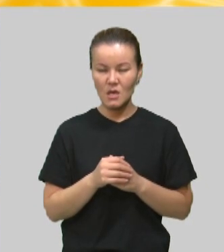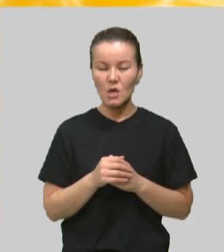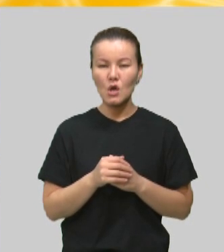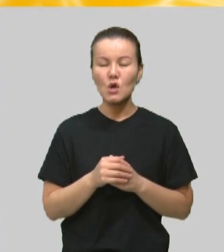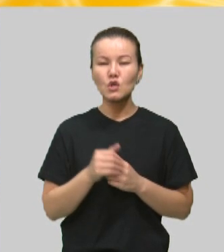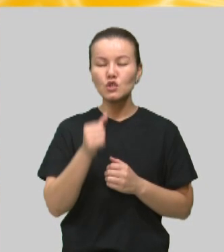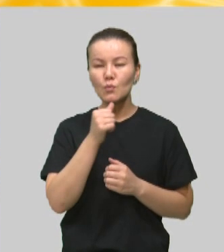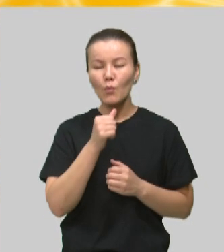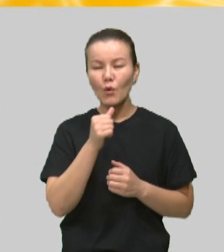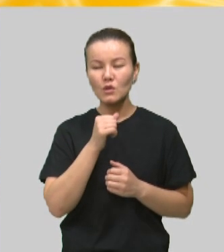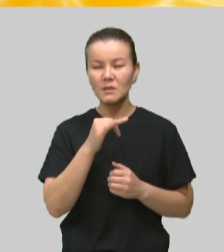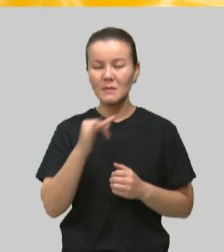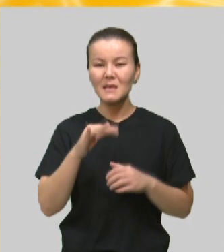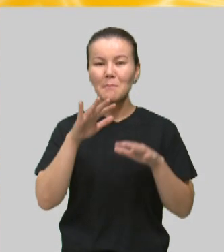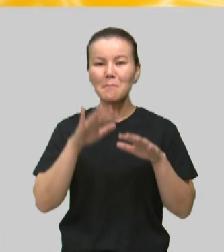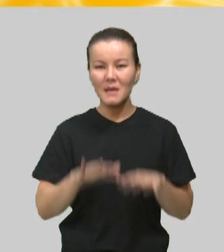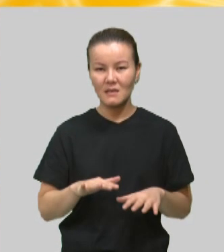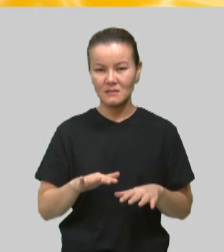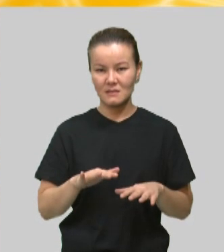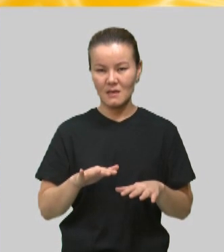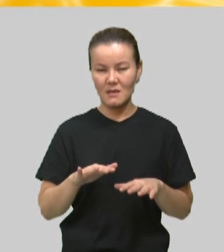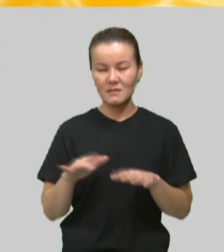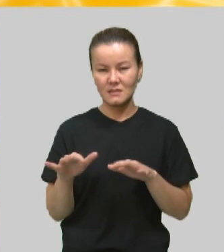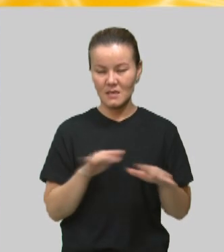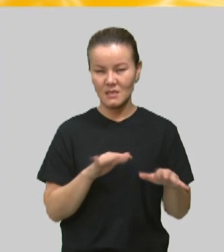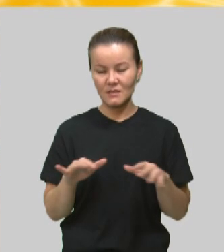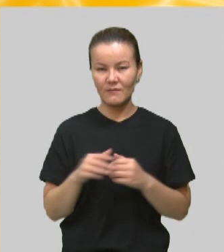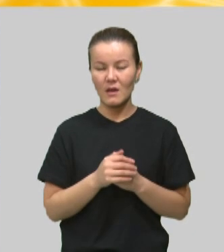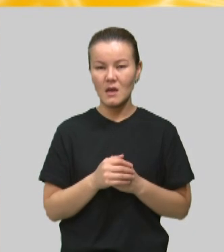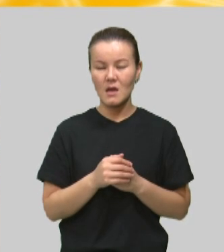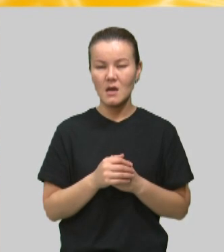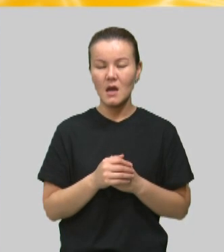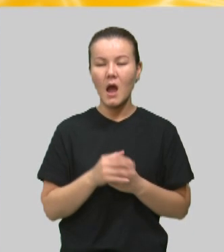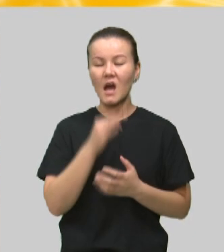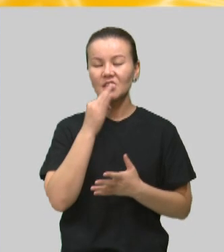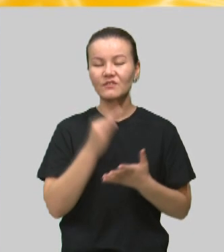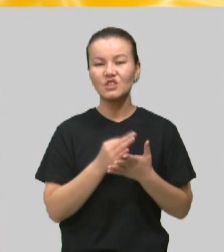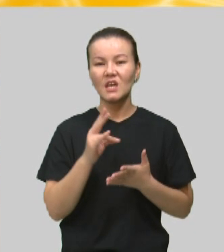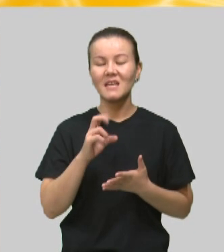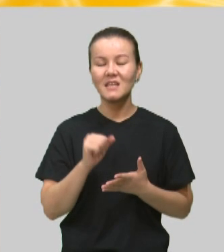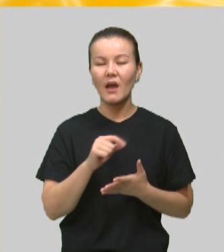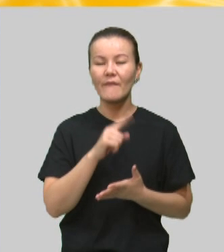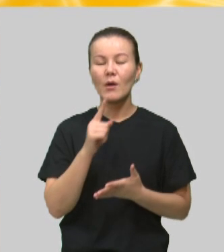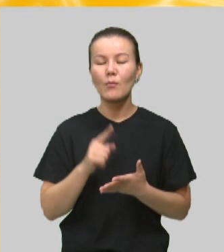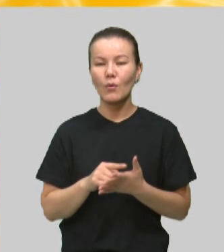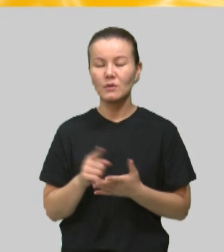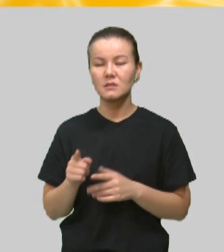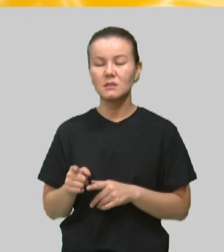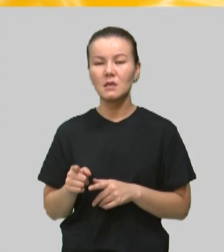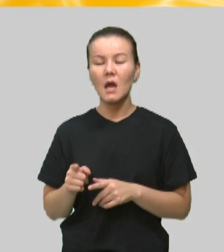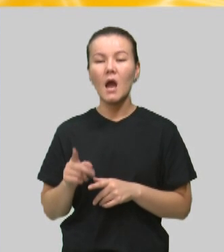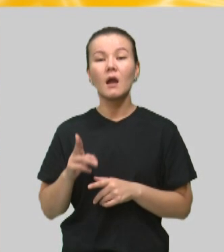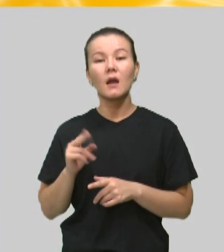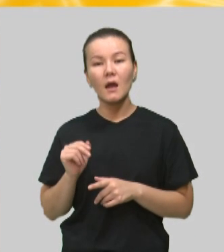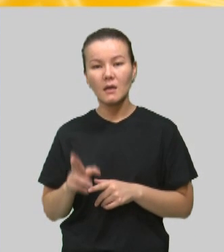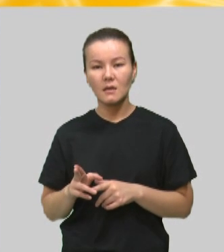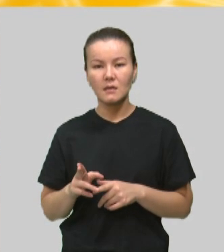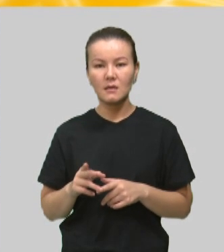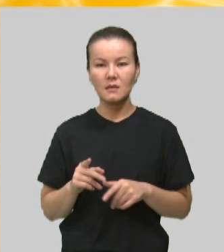способ и место действия, отвечает на вопросы